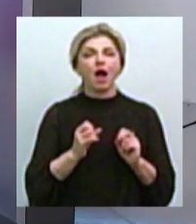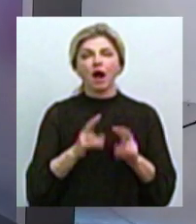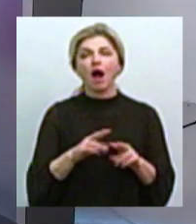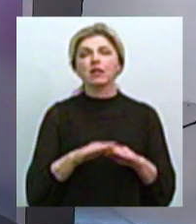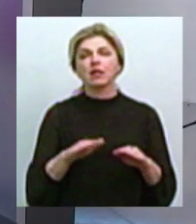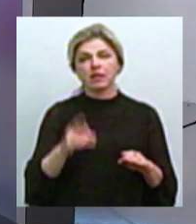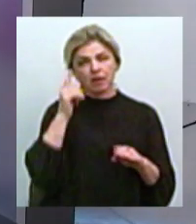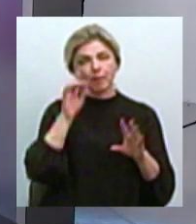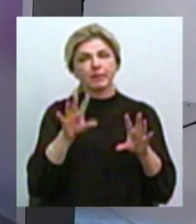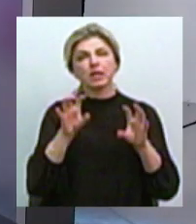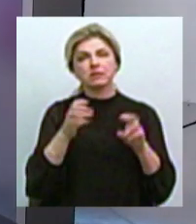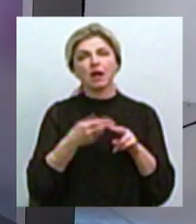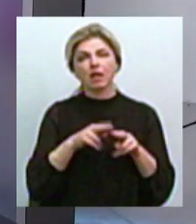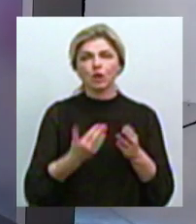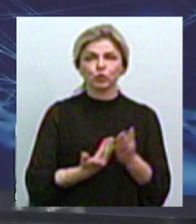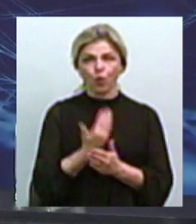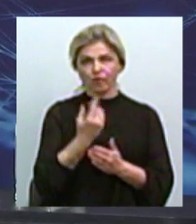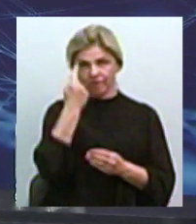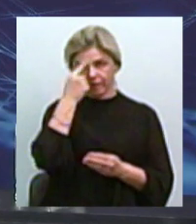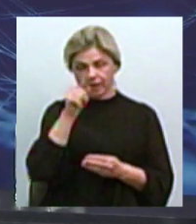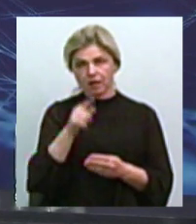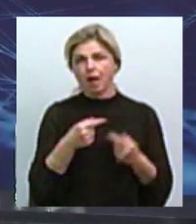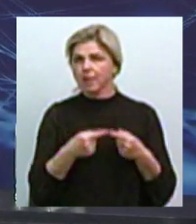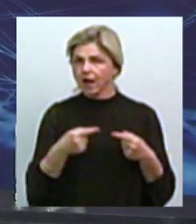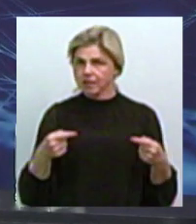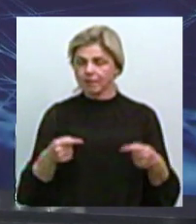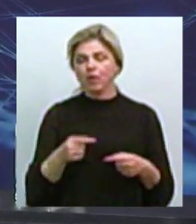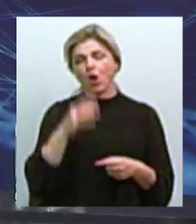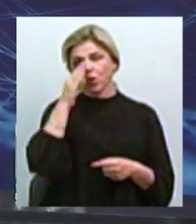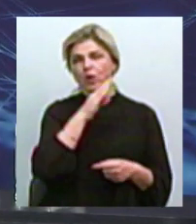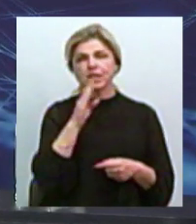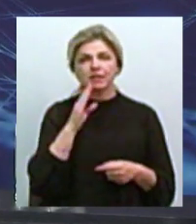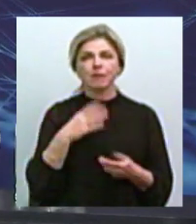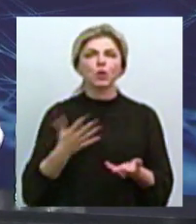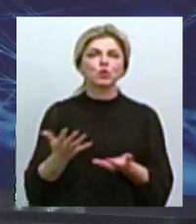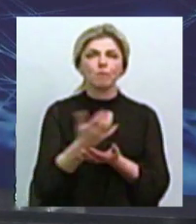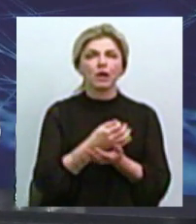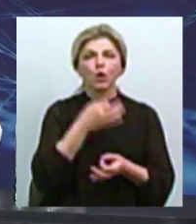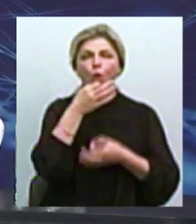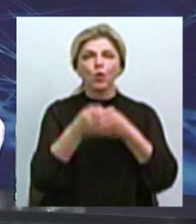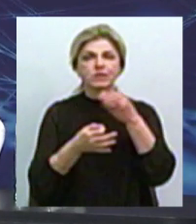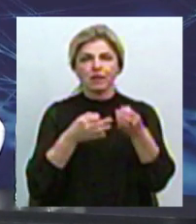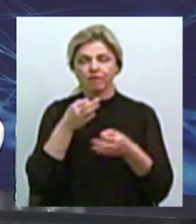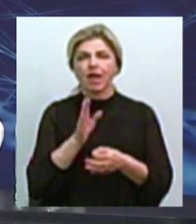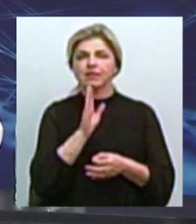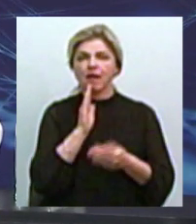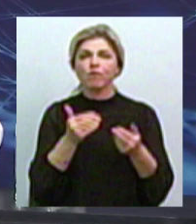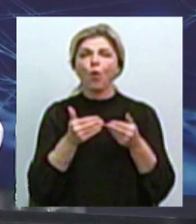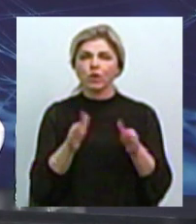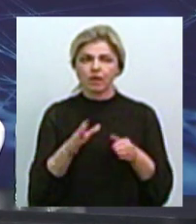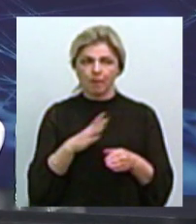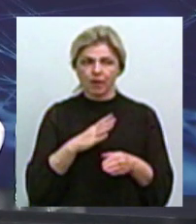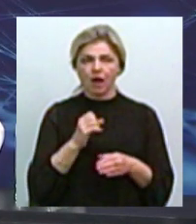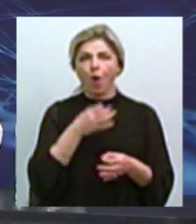нововведение? По-разному. То есть мы собирали у родителей потом отзывы. Я просила Девочки более открыты эмоционально, отзывов пришло